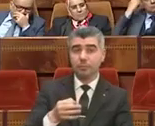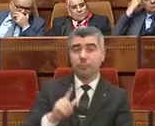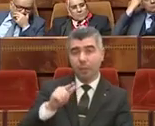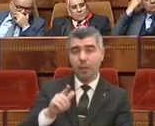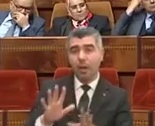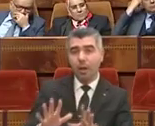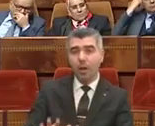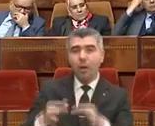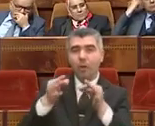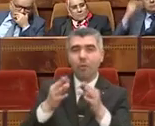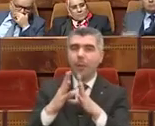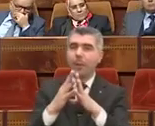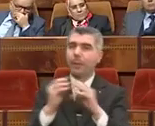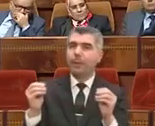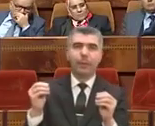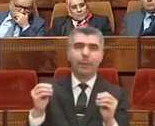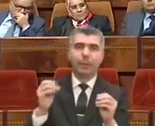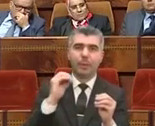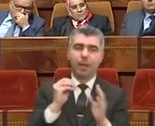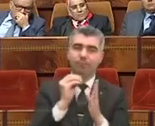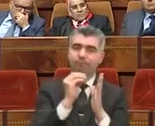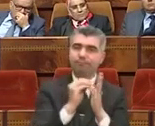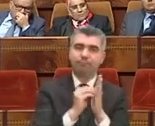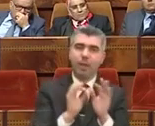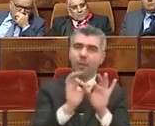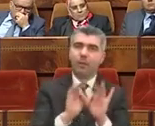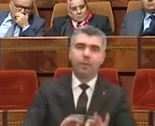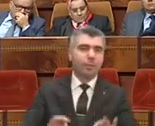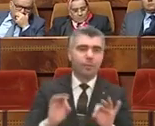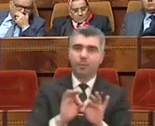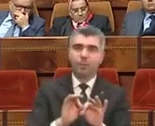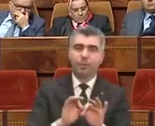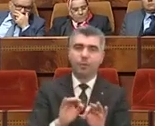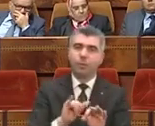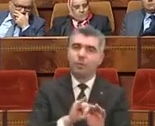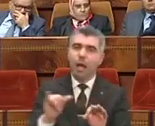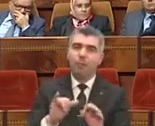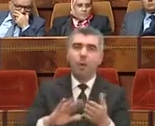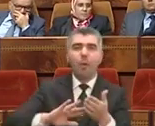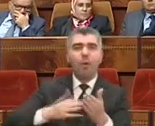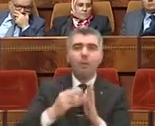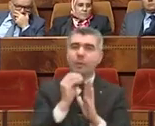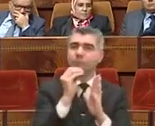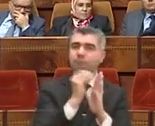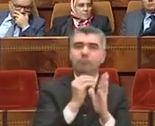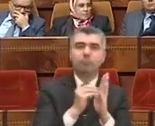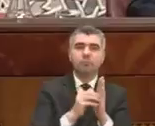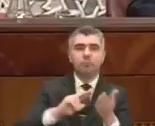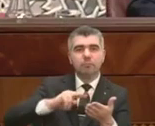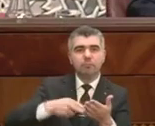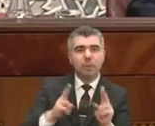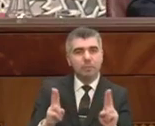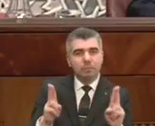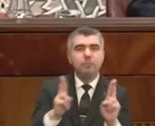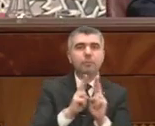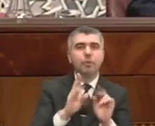أفرغتها من محتواها وأفقدتها مغزاها وضربت عرض الحائط بمضامين وقرارات اللقاءات